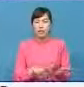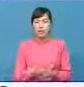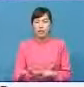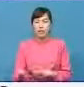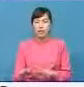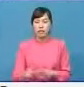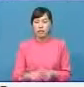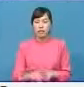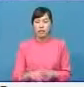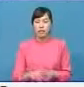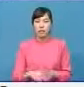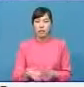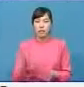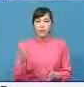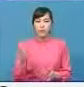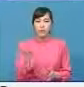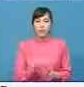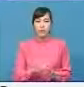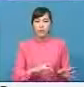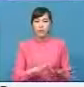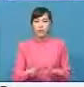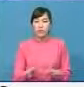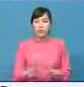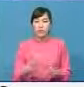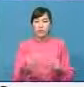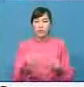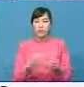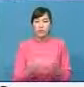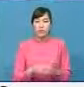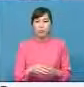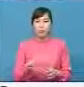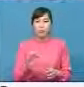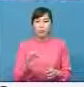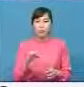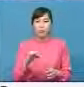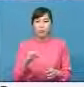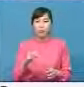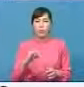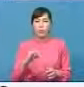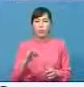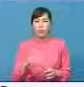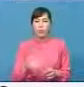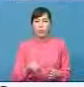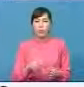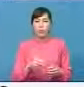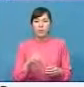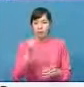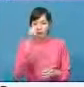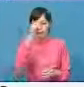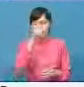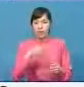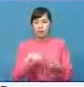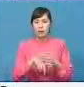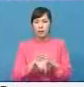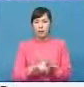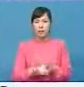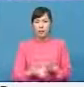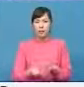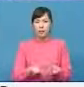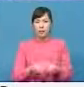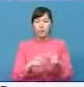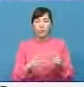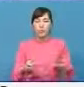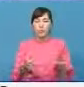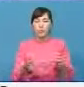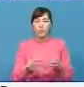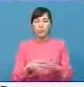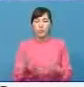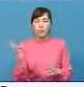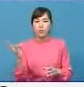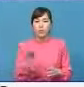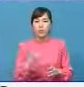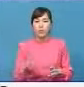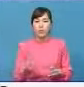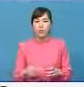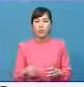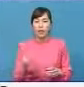мамандары мен имамдар бірлесіп маусым айынан бастап рухани жұтаңдықтың салдарынан өзге ағымның жетегіне ерген азаматтармен ауқымды